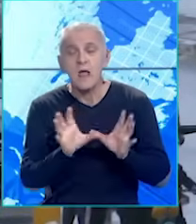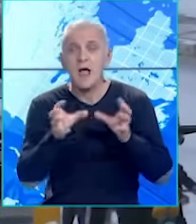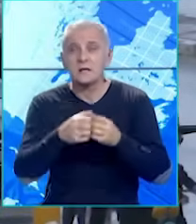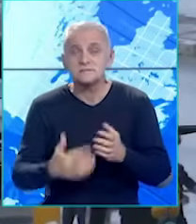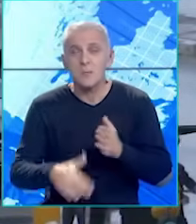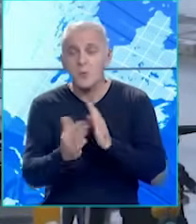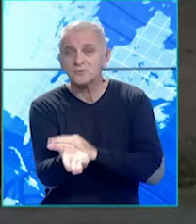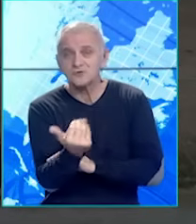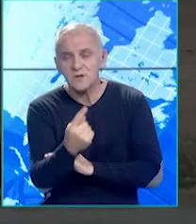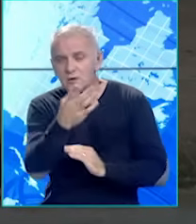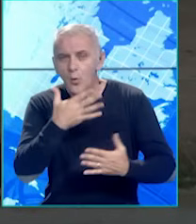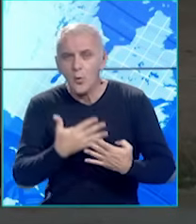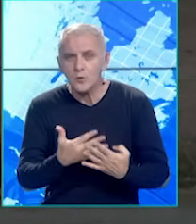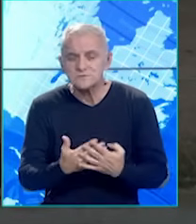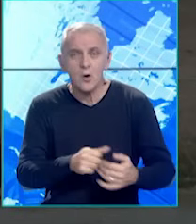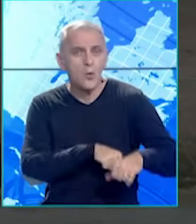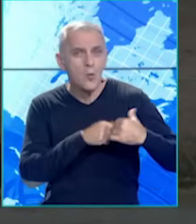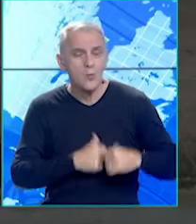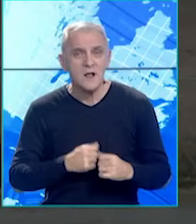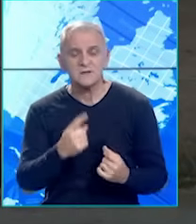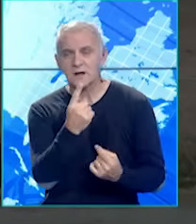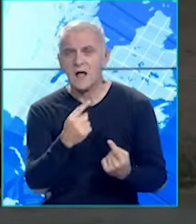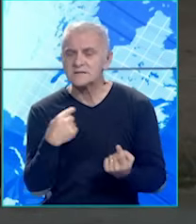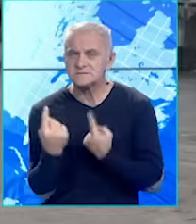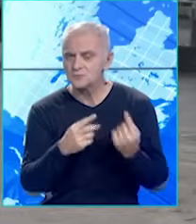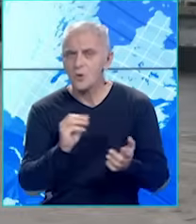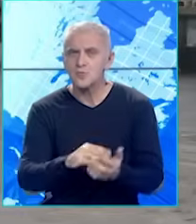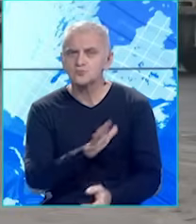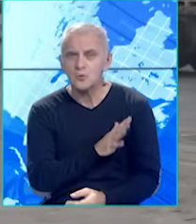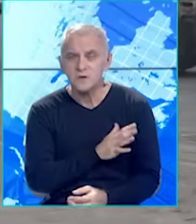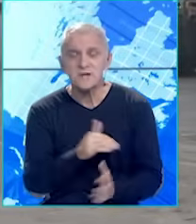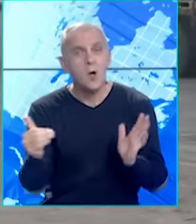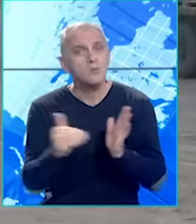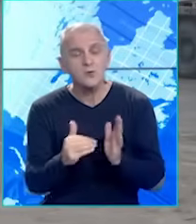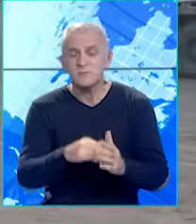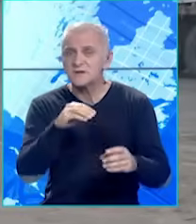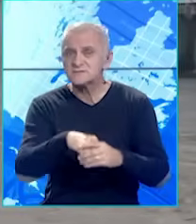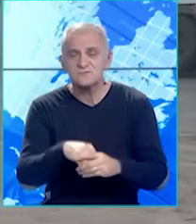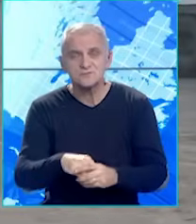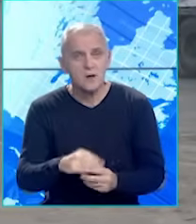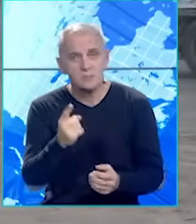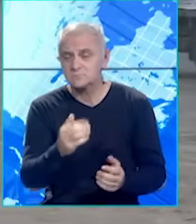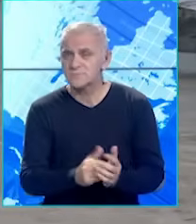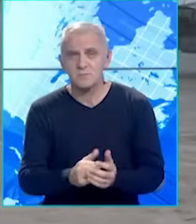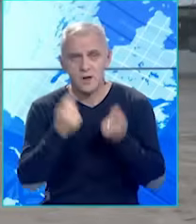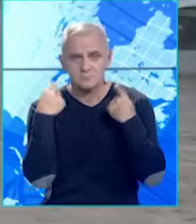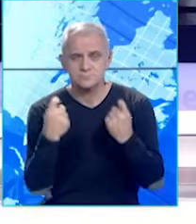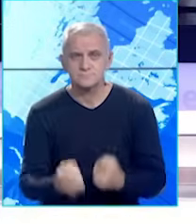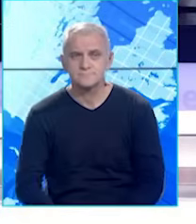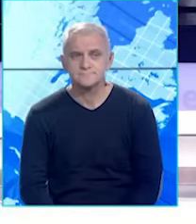pomoć izbjeglicama ocjenjuju da je humanitarno stanje opasno te da su potrebe stanovništva bez presedana.